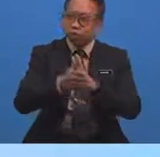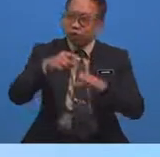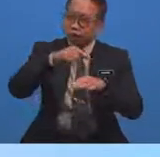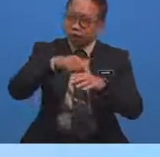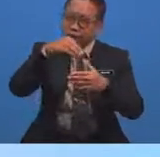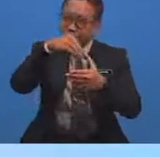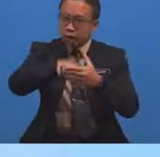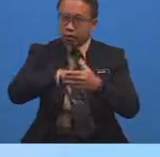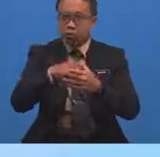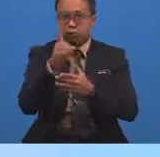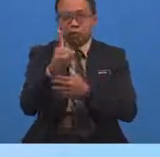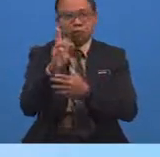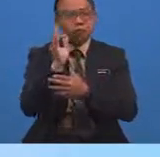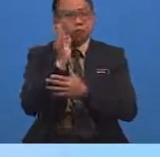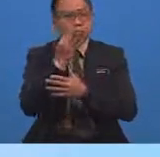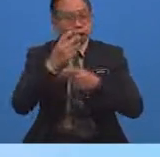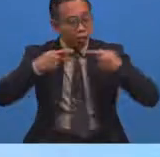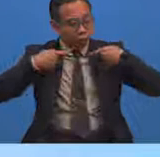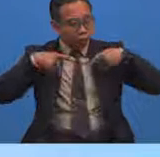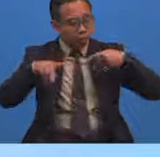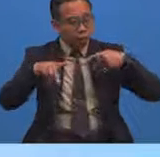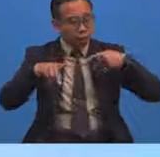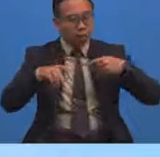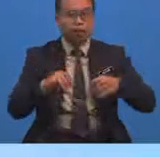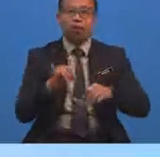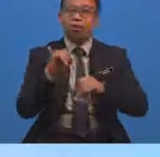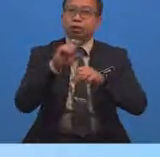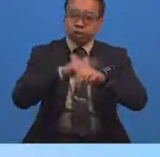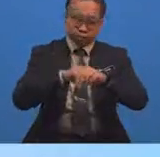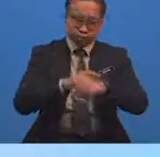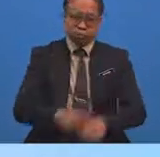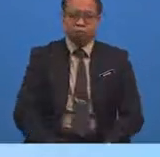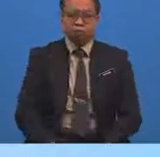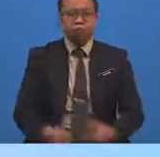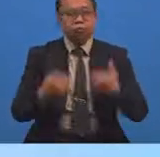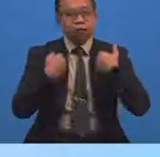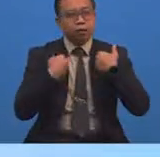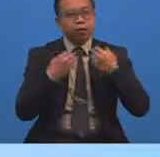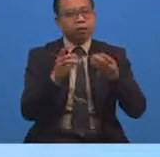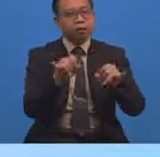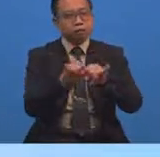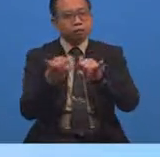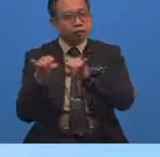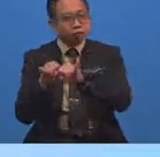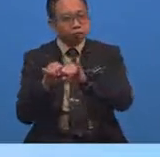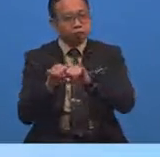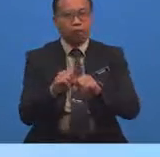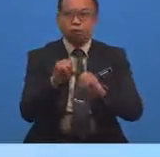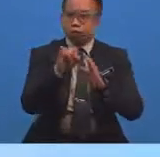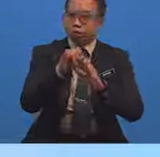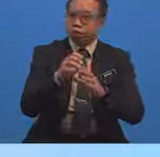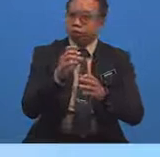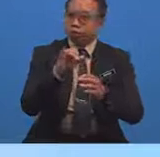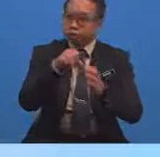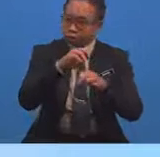didalam sebuah kedai jam terdapat melembaga jenis camp dijual di dalam